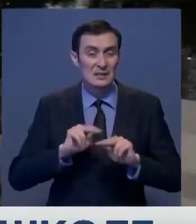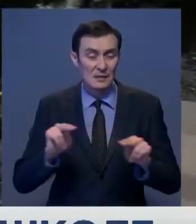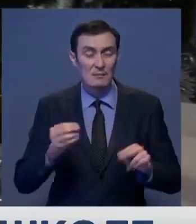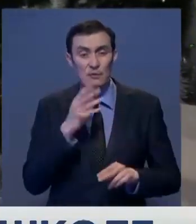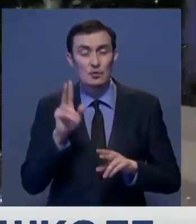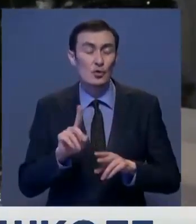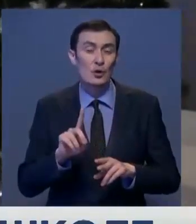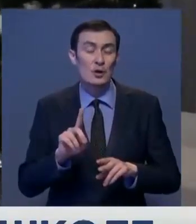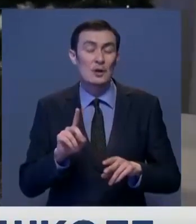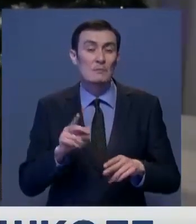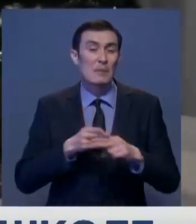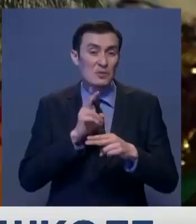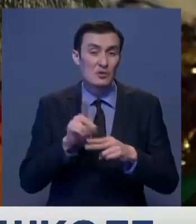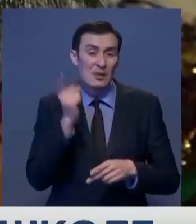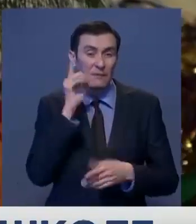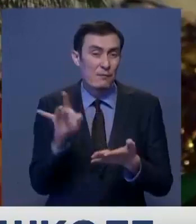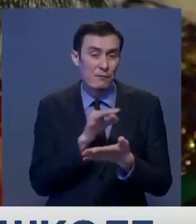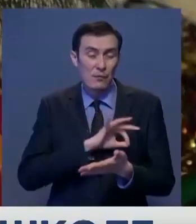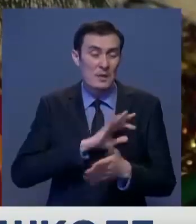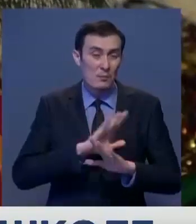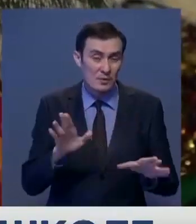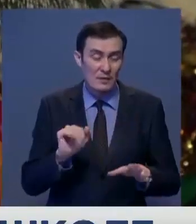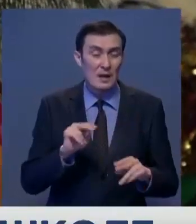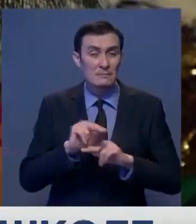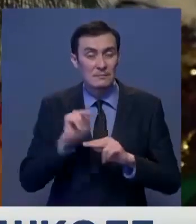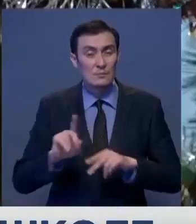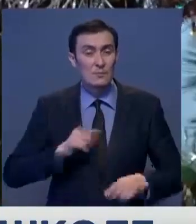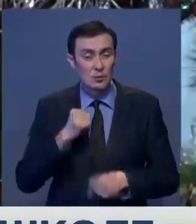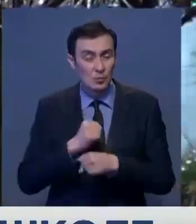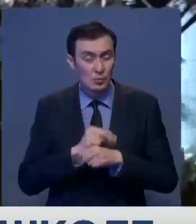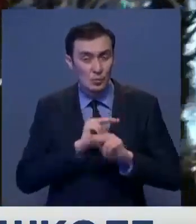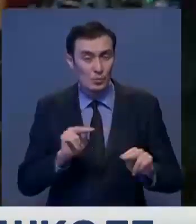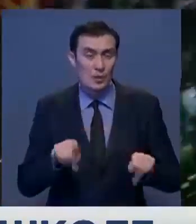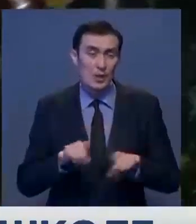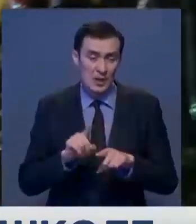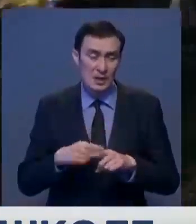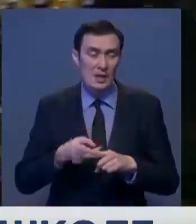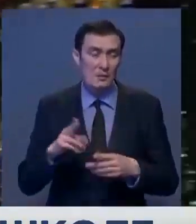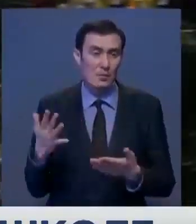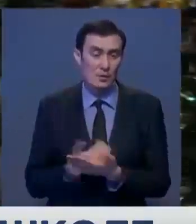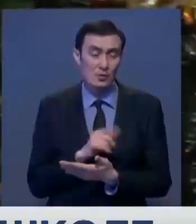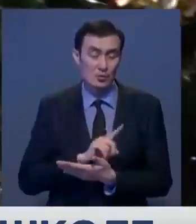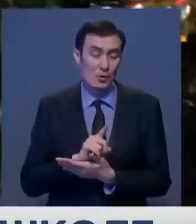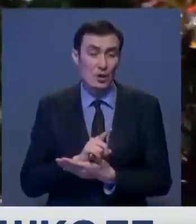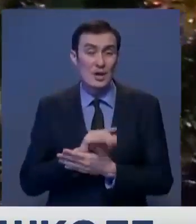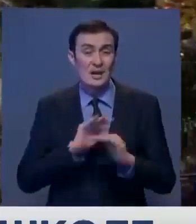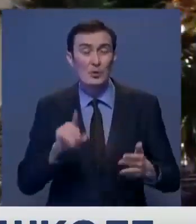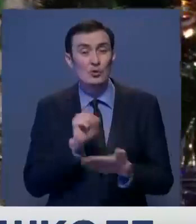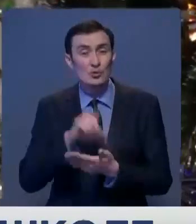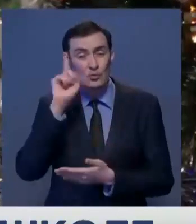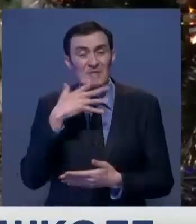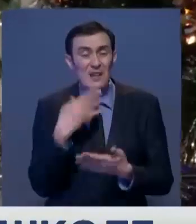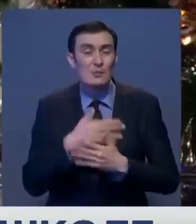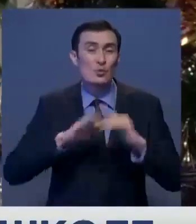от смартфонов и заинтересовать ремеслом сейчас не так-то просто. А у педагогов по труду это получается. Ребенок должен уметь делать